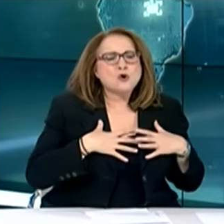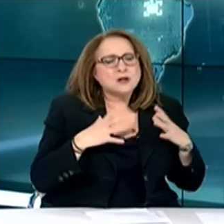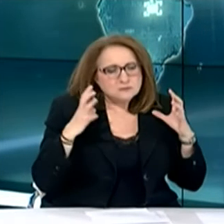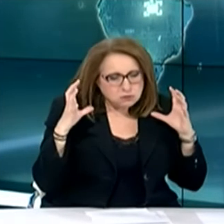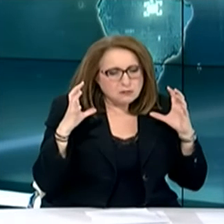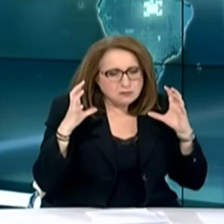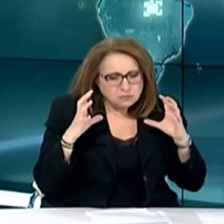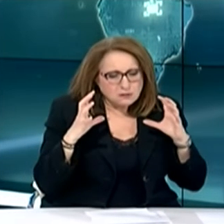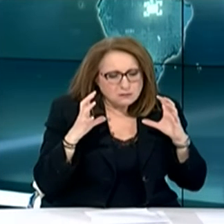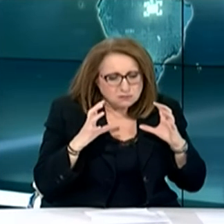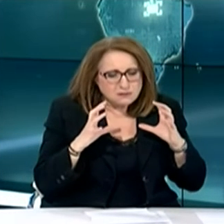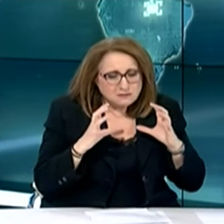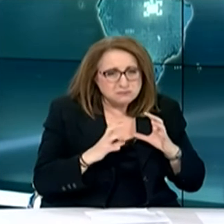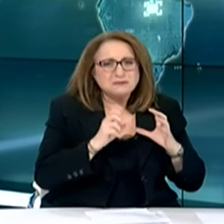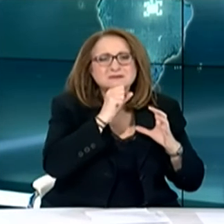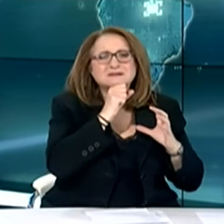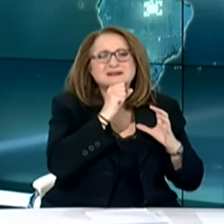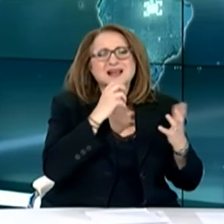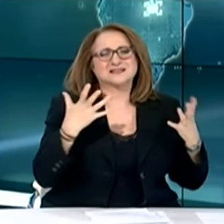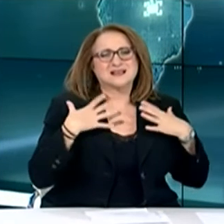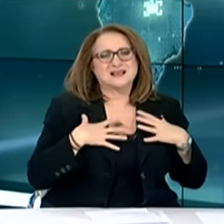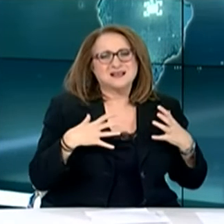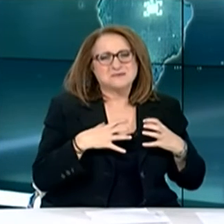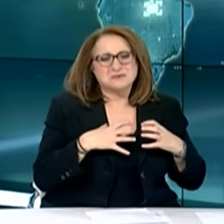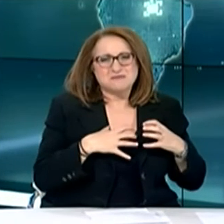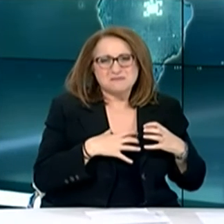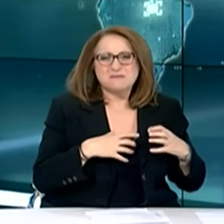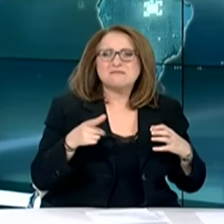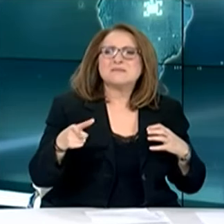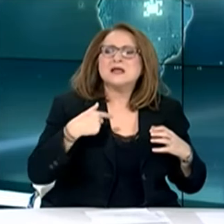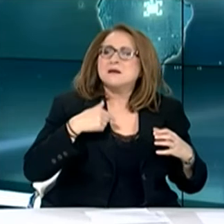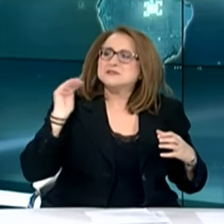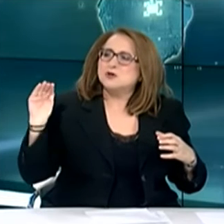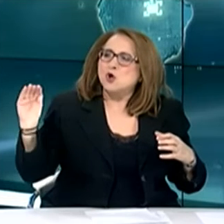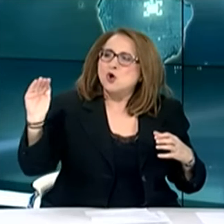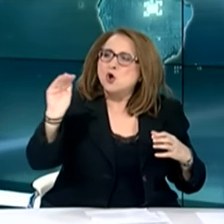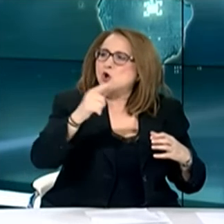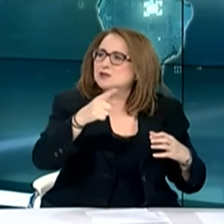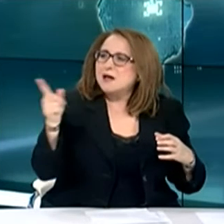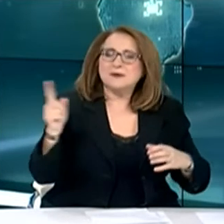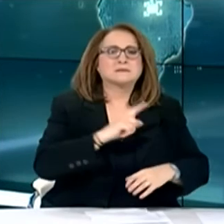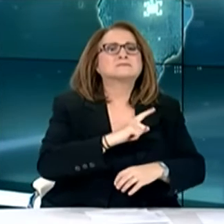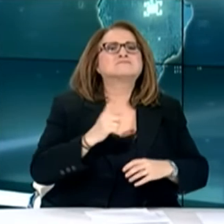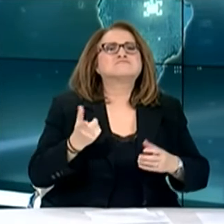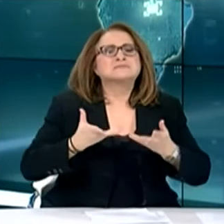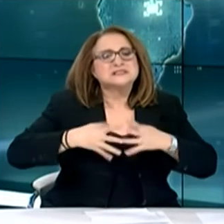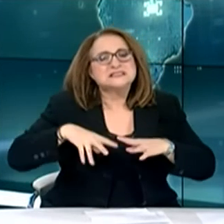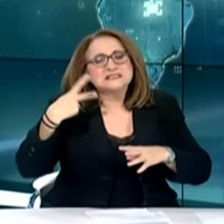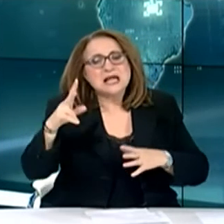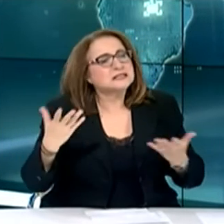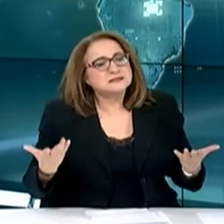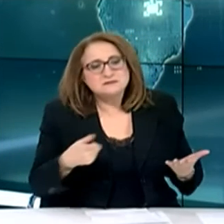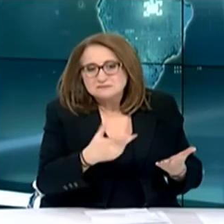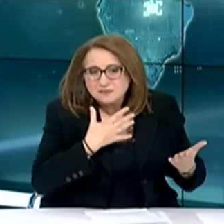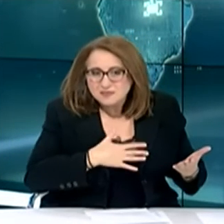υπάρχει μια συζήτηση, μια επικοινωνία με το περιβάλλον των ασθενών για το ποιος πρέπει να διασωληνωθεί ή όχι, για το αν αυτό θα παρατείνει τη ζωή ή